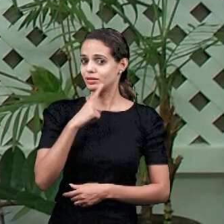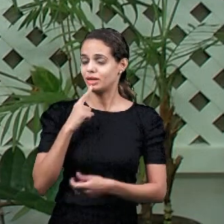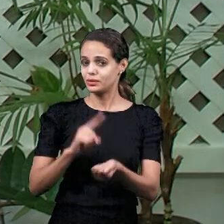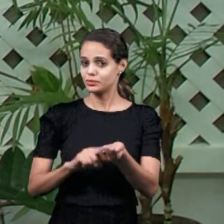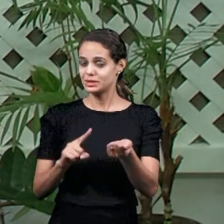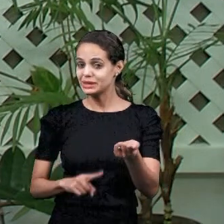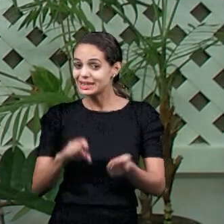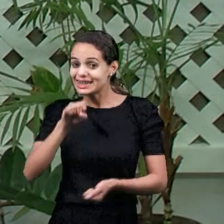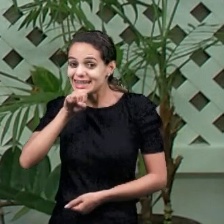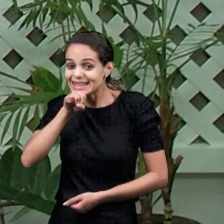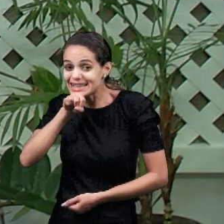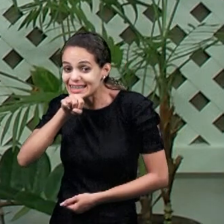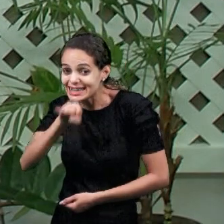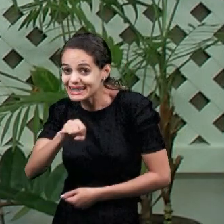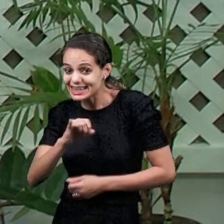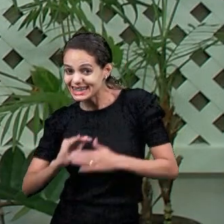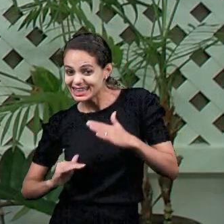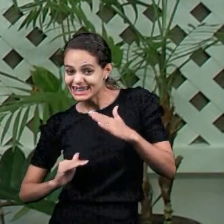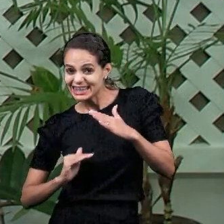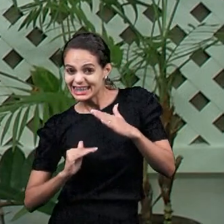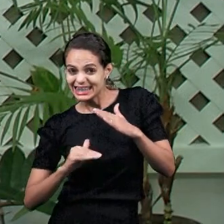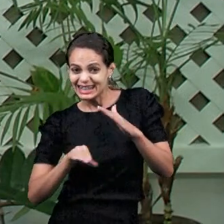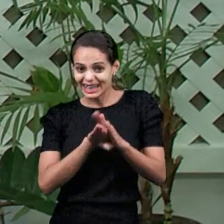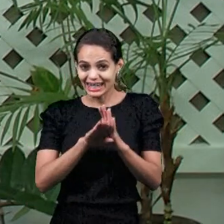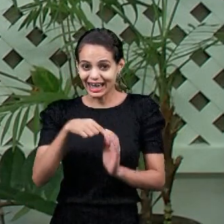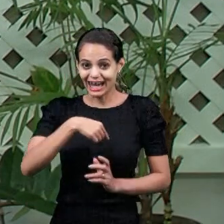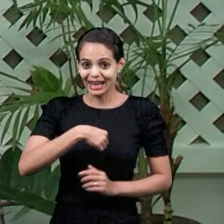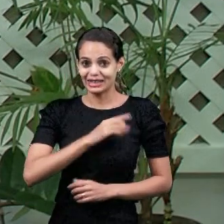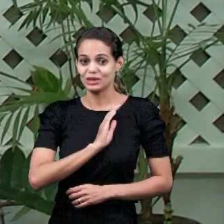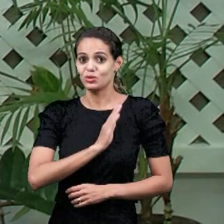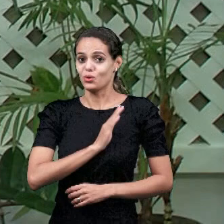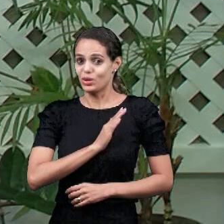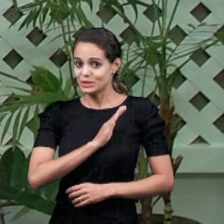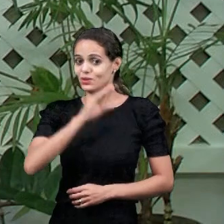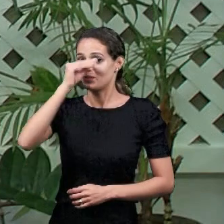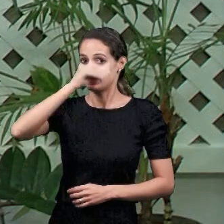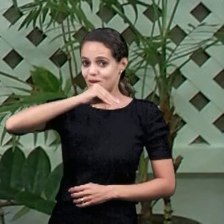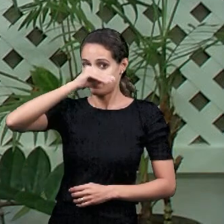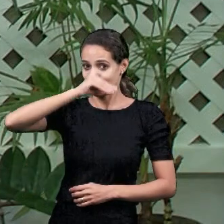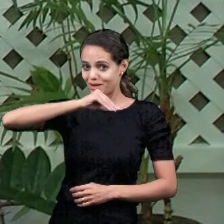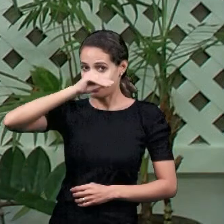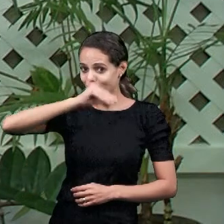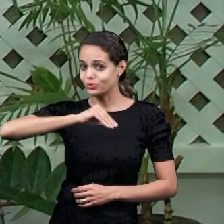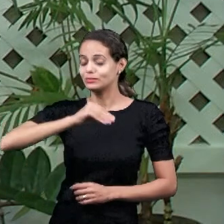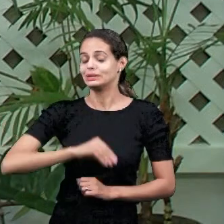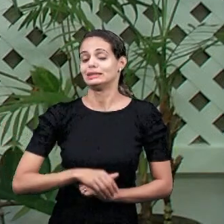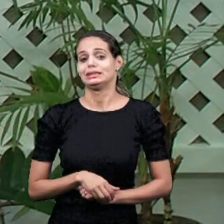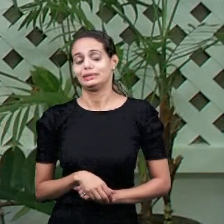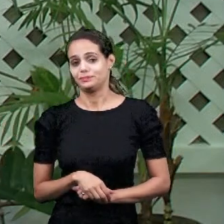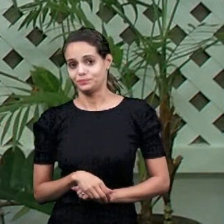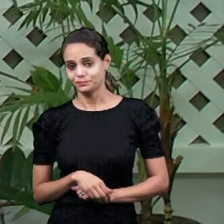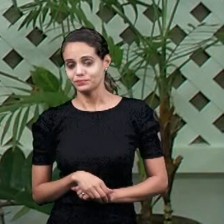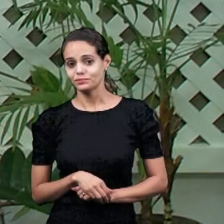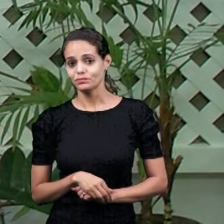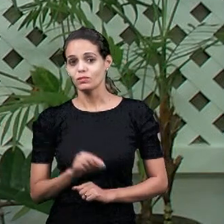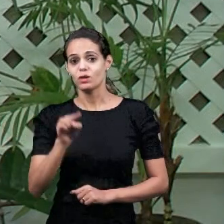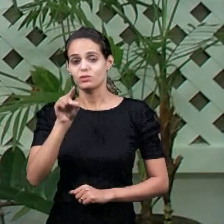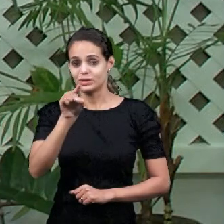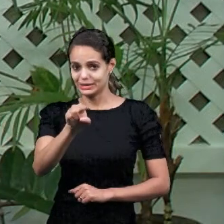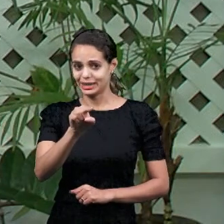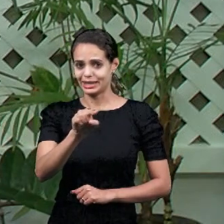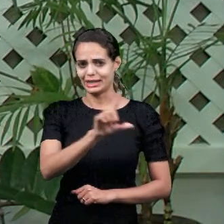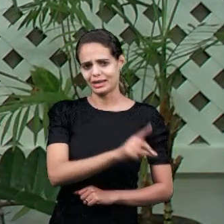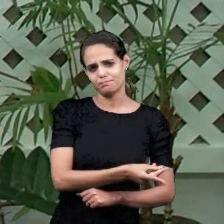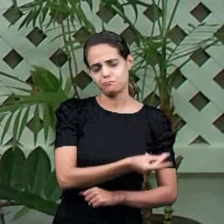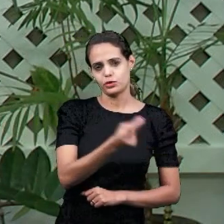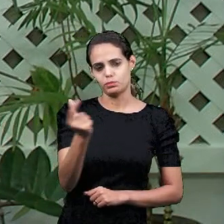tue. Il va bien, il quitte l'hôpital, il n'a pas utilisé une médication qui des fois est